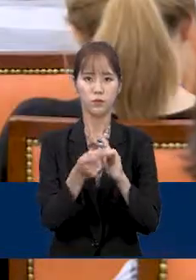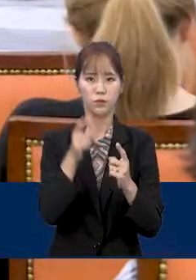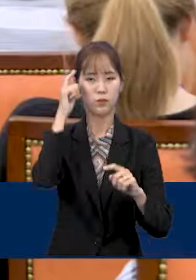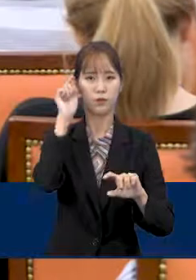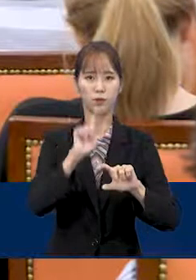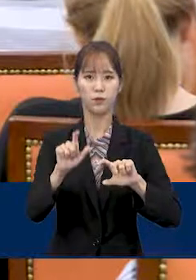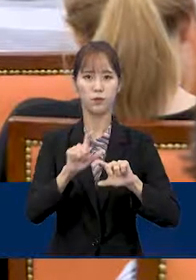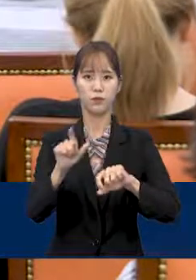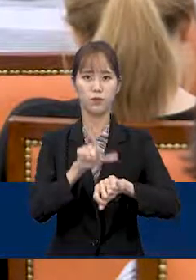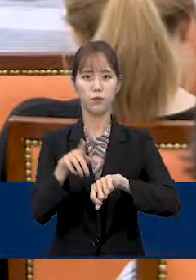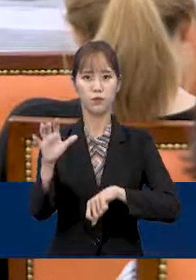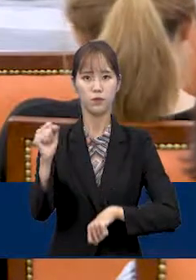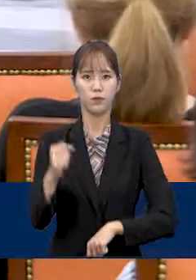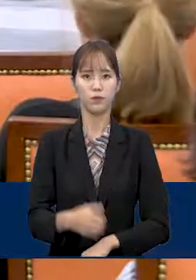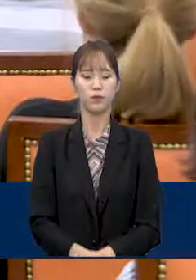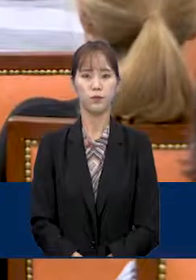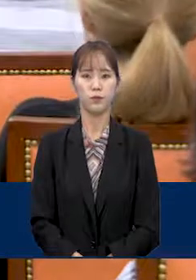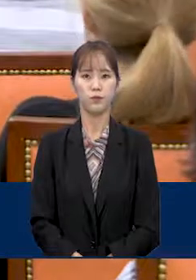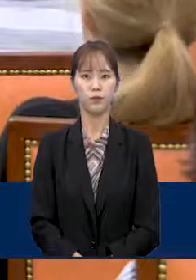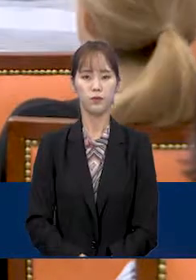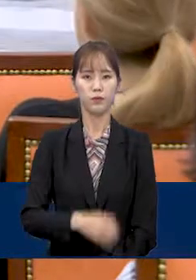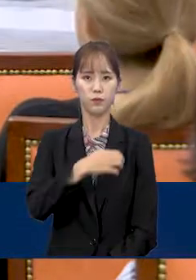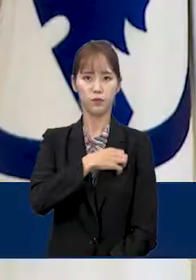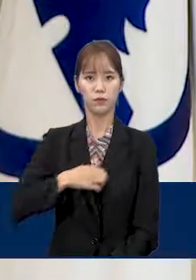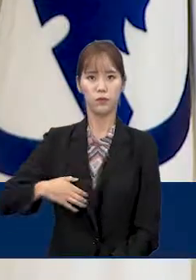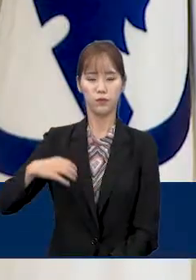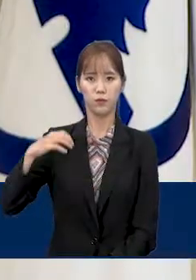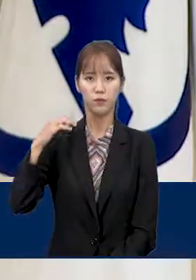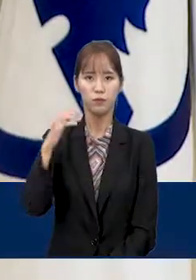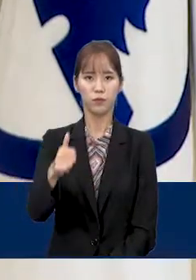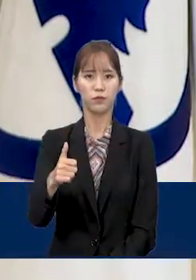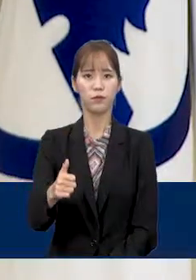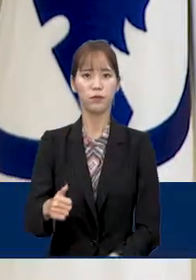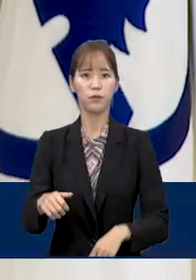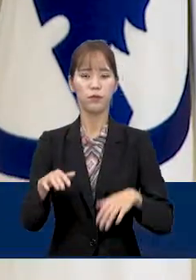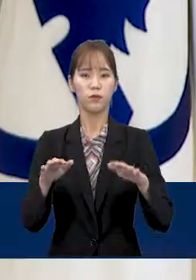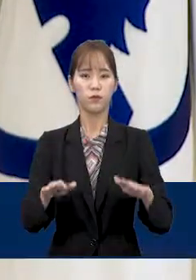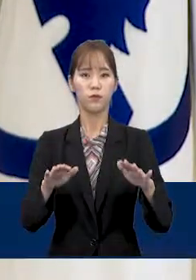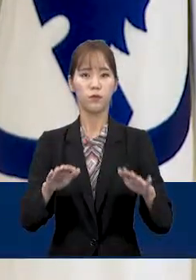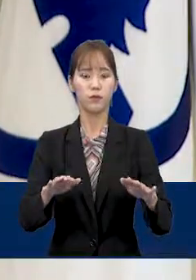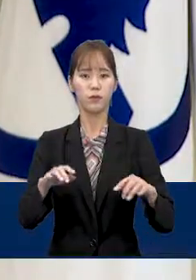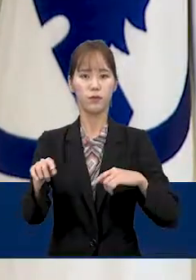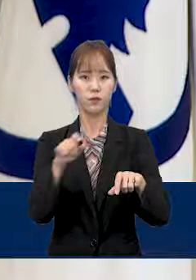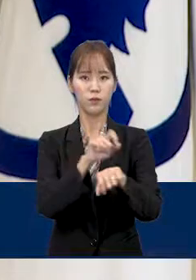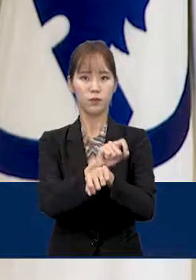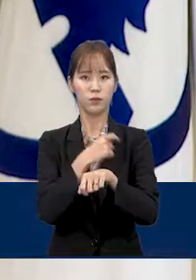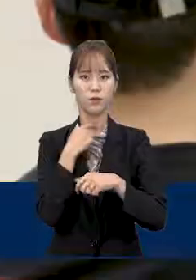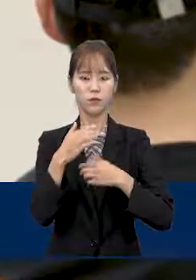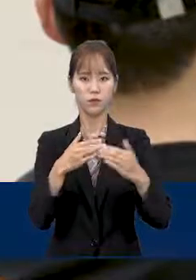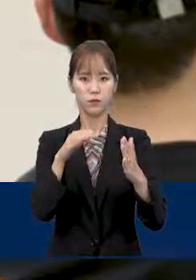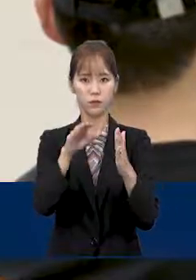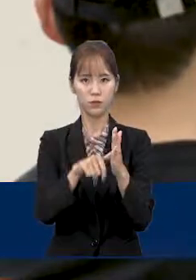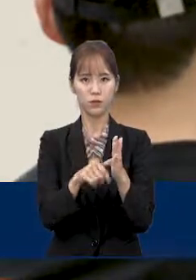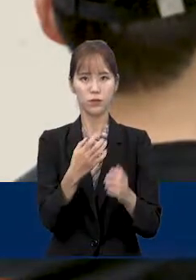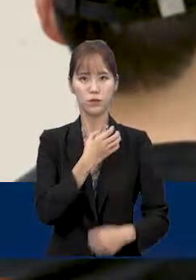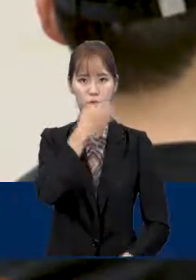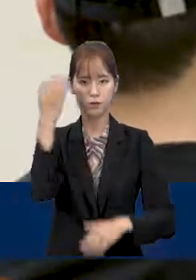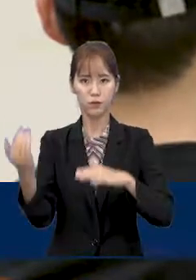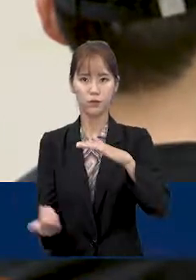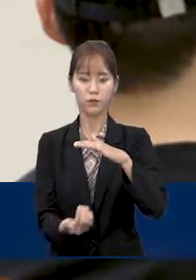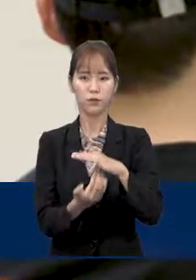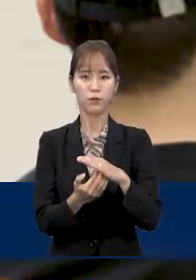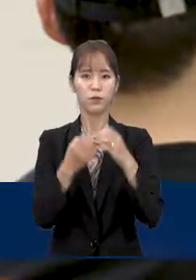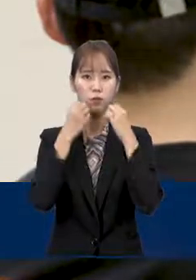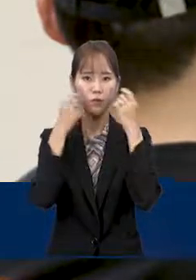서로 고민하는 시간을 가졌습니다. 유덕열 동대문구청장은 이번 행정체험연수가 대학생들에게 꿈을